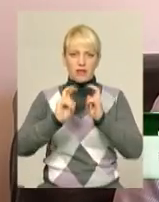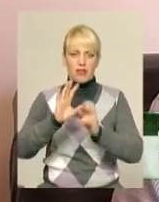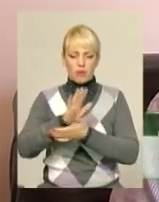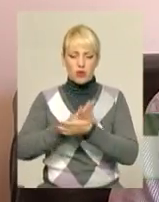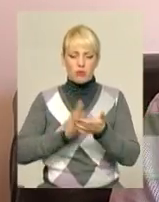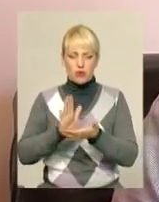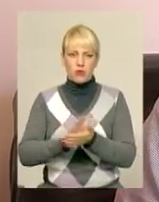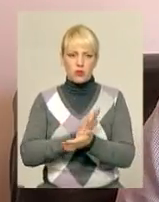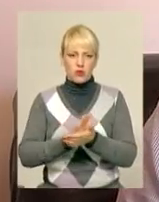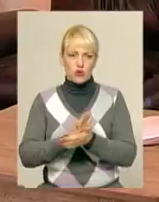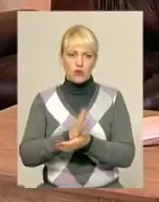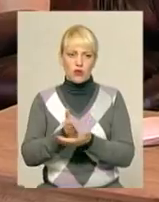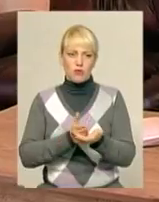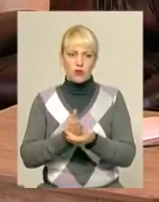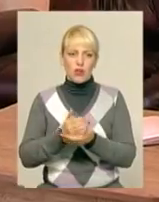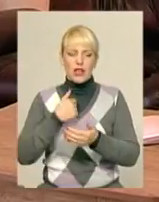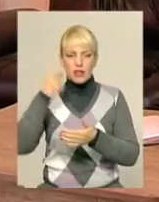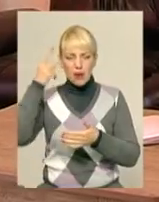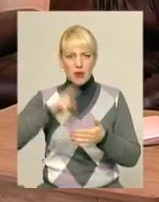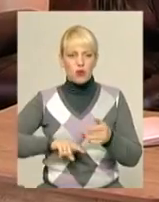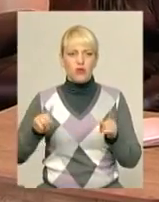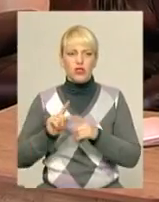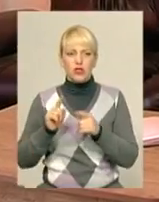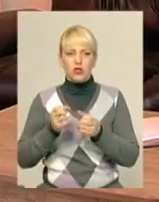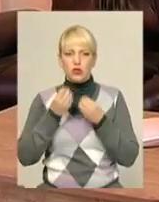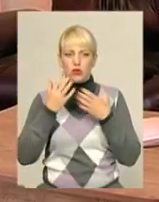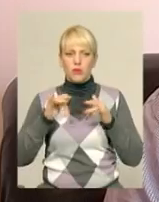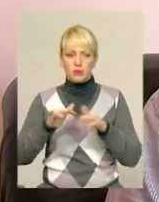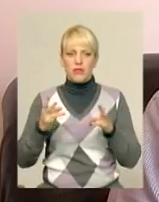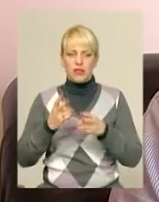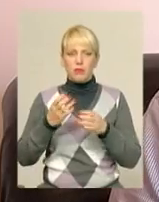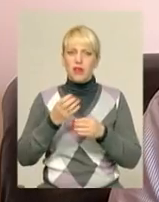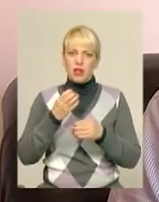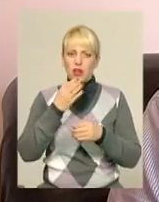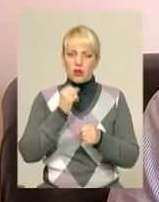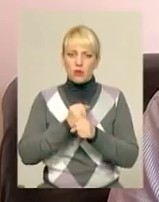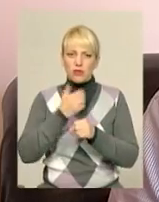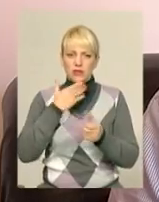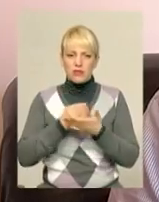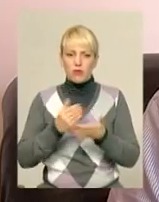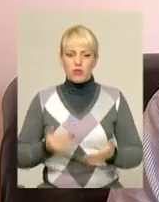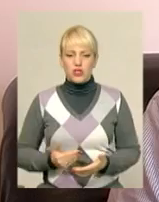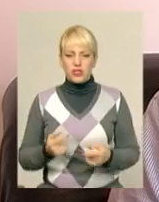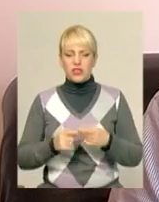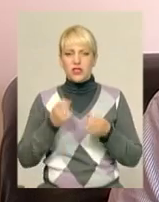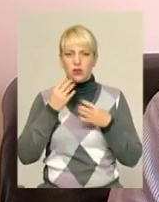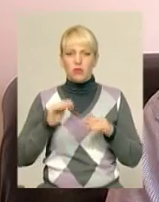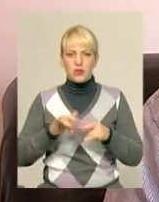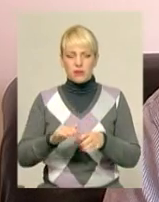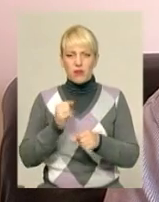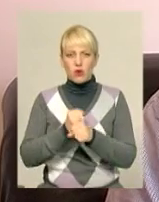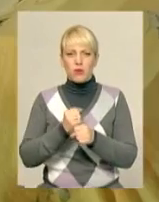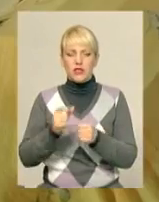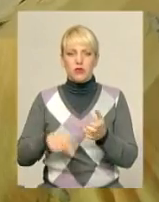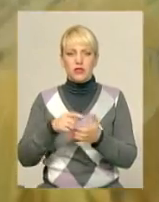ми будемо безкоштовно обслуговувати. Я переконаний, що добрі справи треба в своєму життє робити. Більше ці добрі справи робляться в